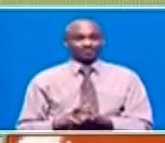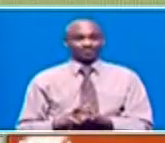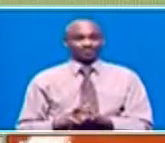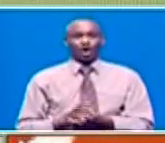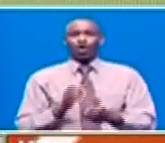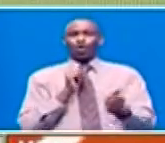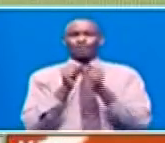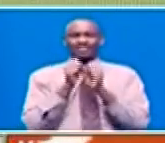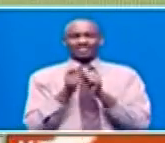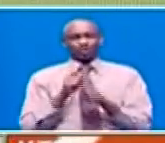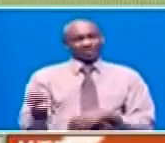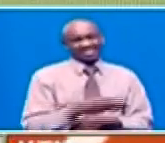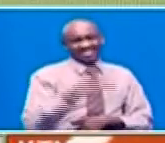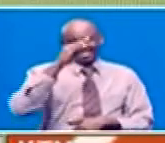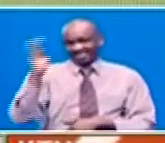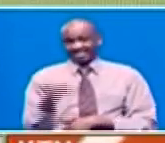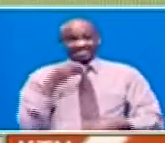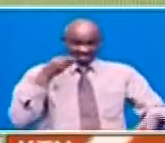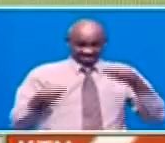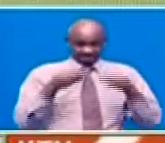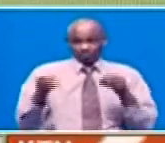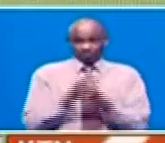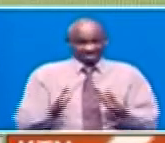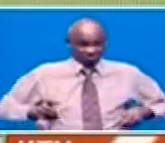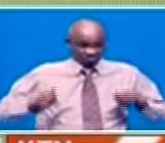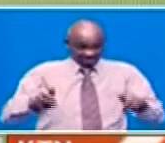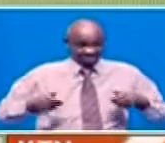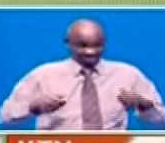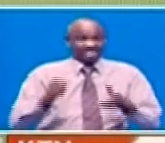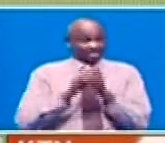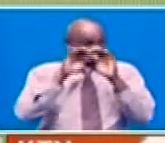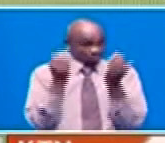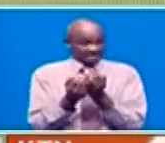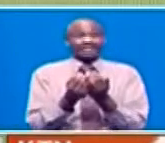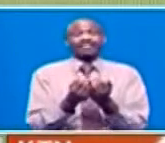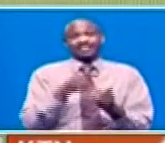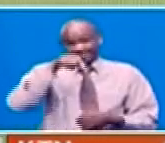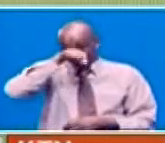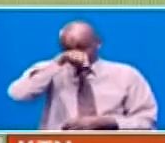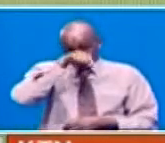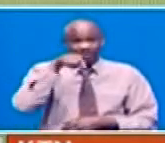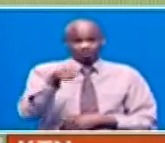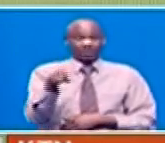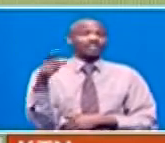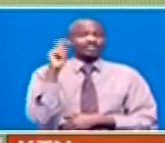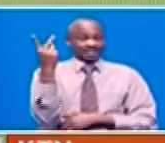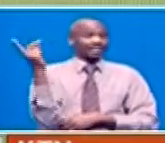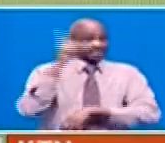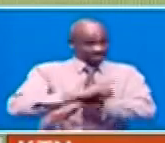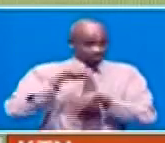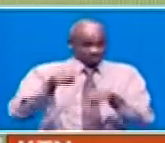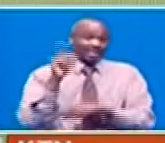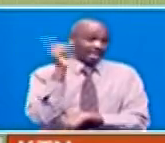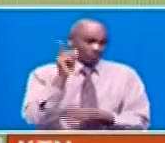Mashindano ya tenis ya walemavu ya kufuzu kwa kombe la dunia nchini Uturuki yaliingia siku yake ya pili hii leo katika klabu ya